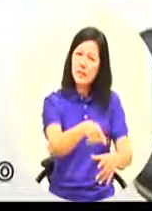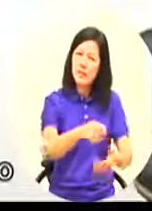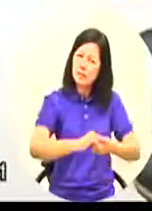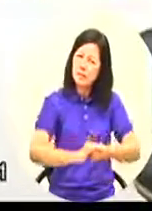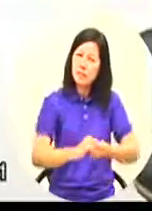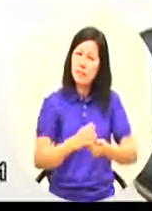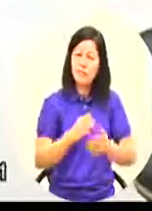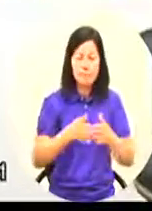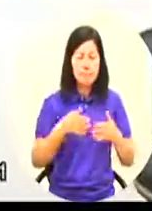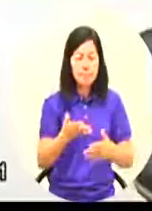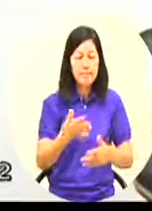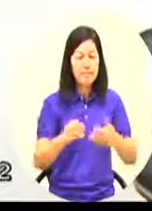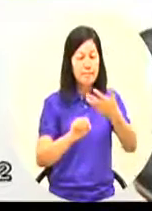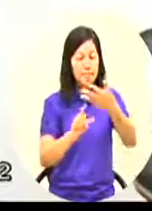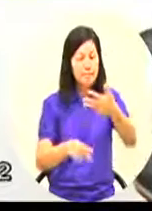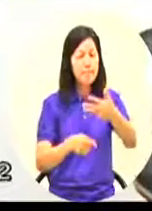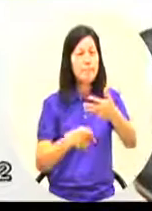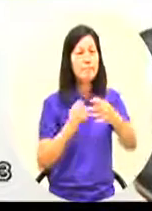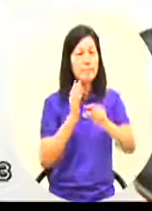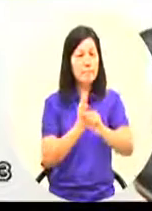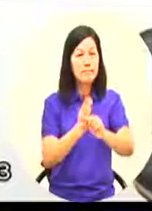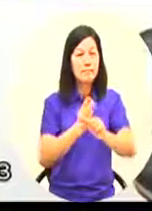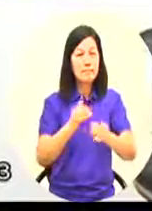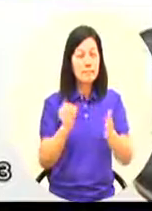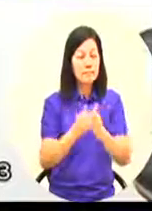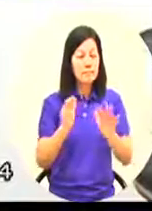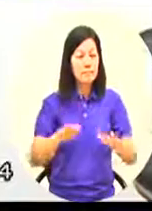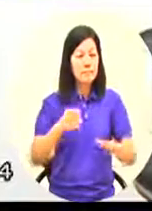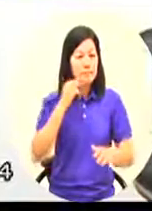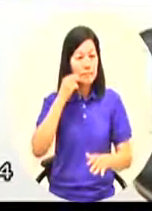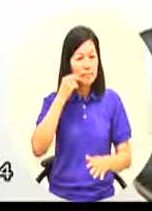八月中到现在两个月